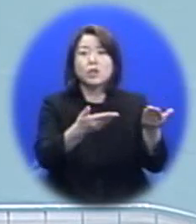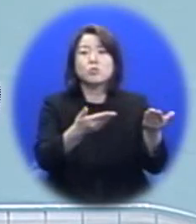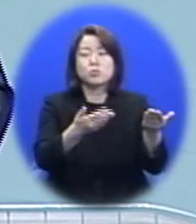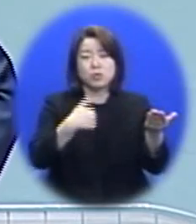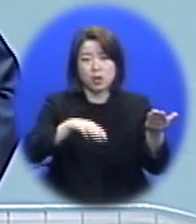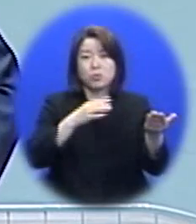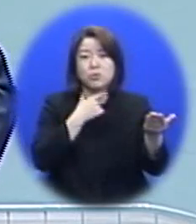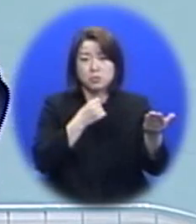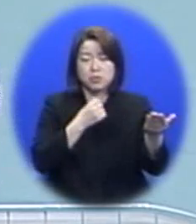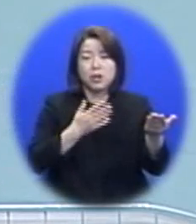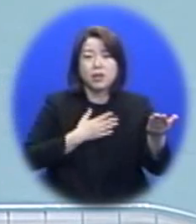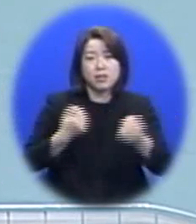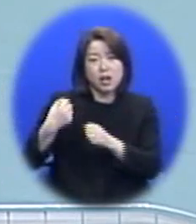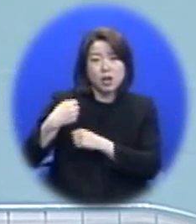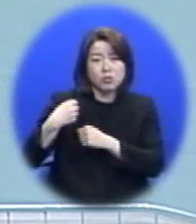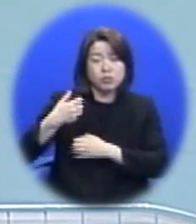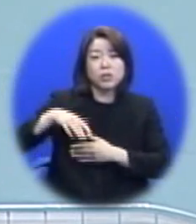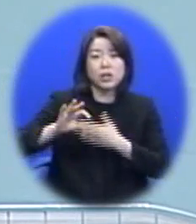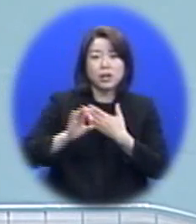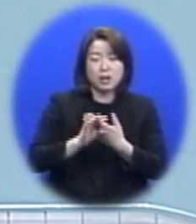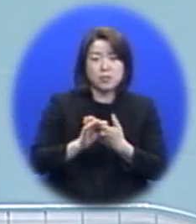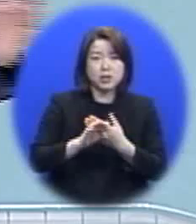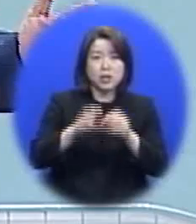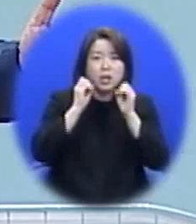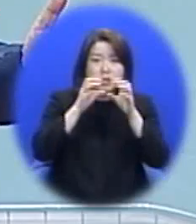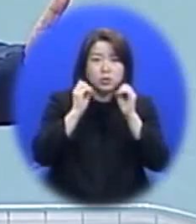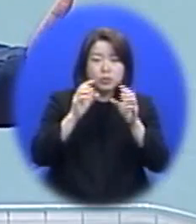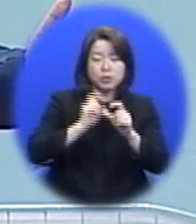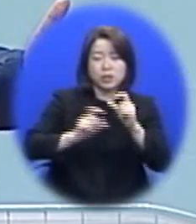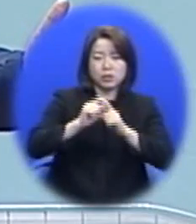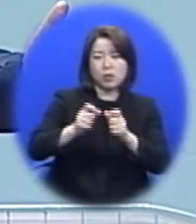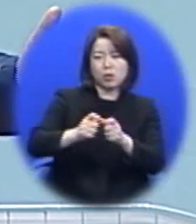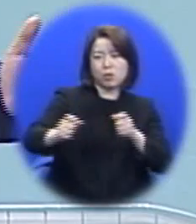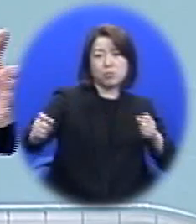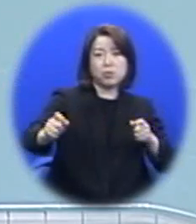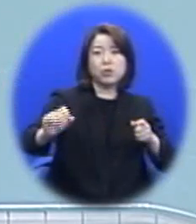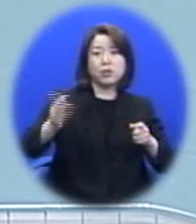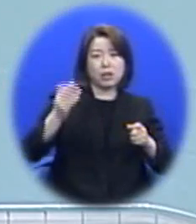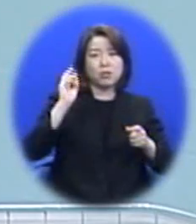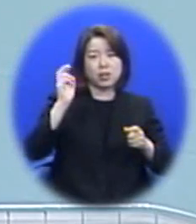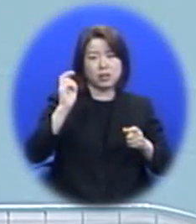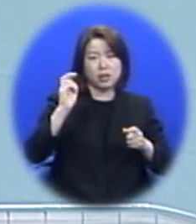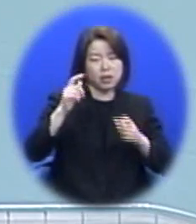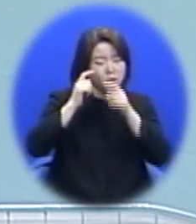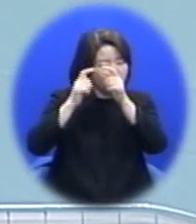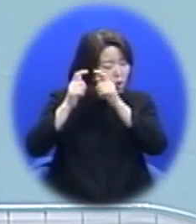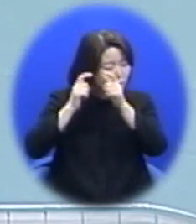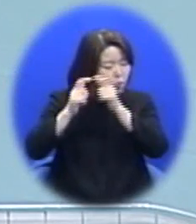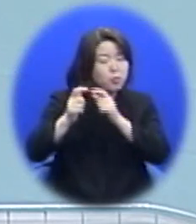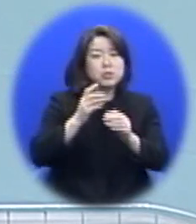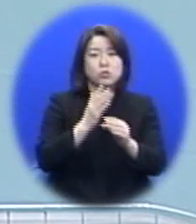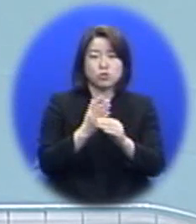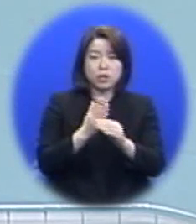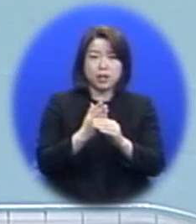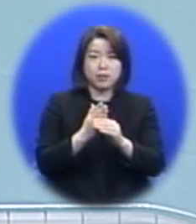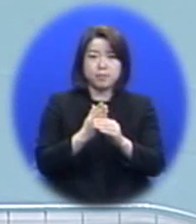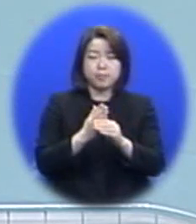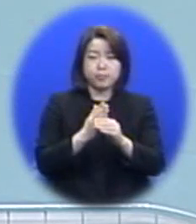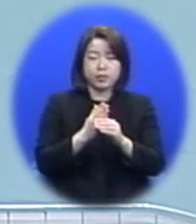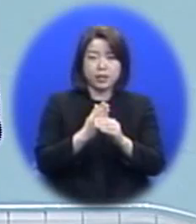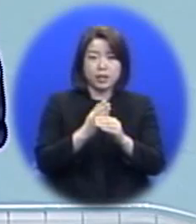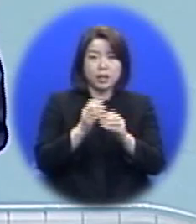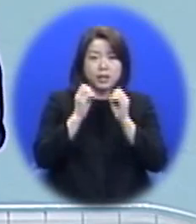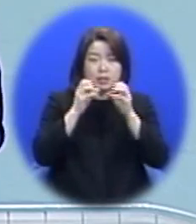내가 군에 가면 우리 아빠 전도 길은 더 멀어질 것 같아서 고민하다가 그가 전단을